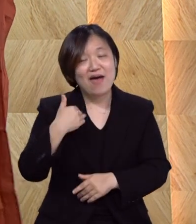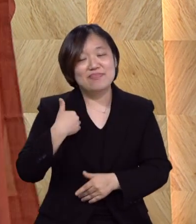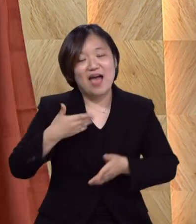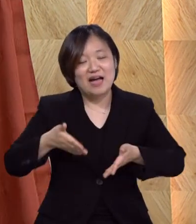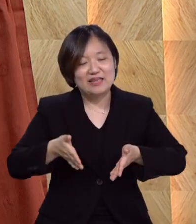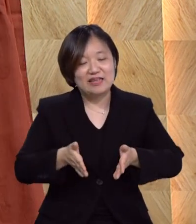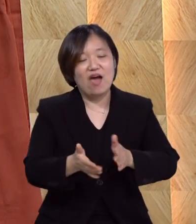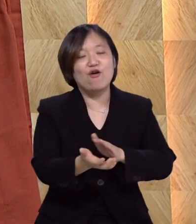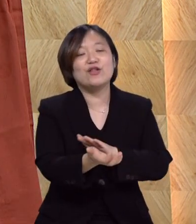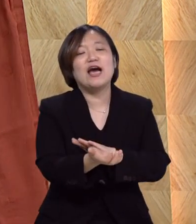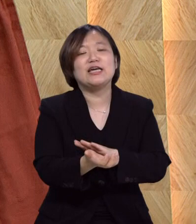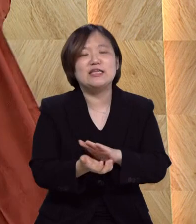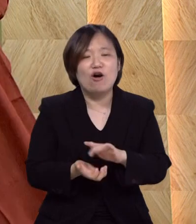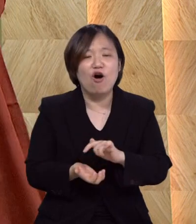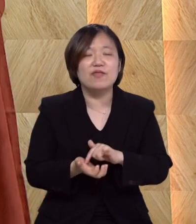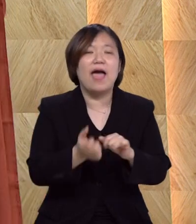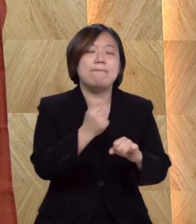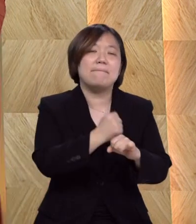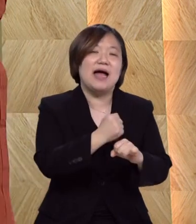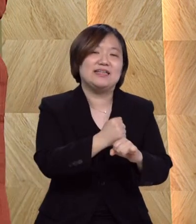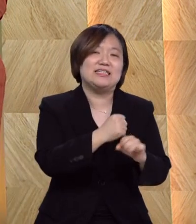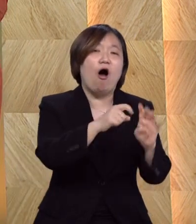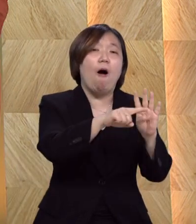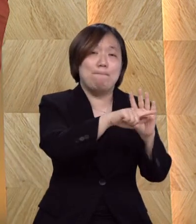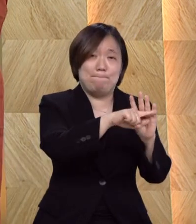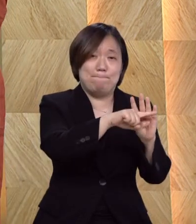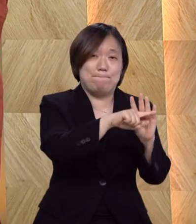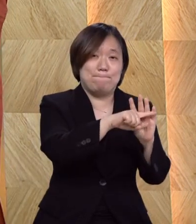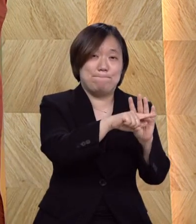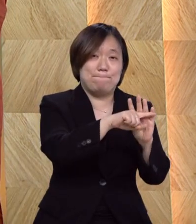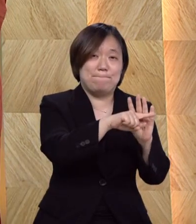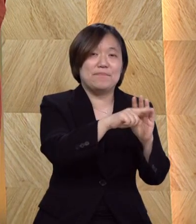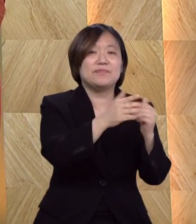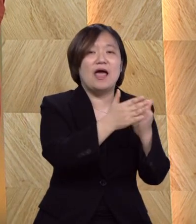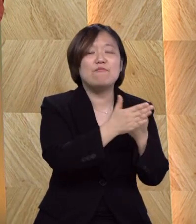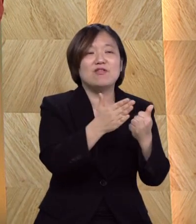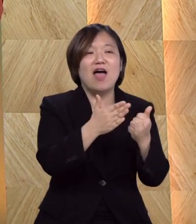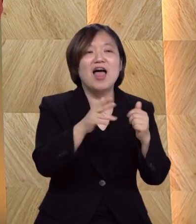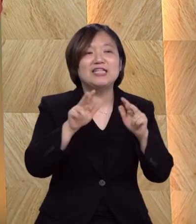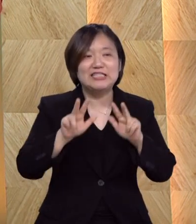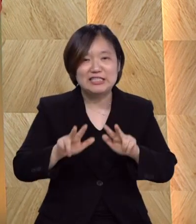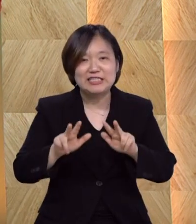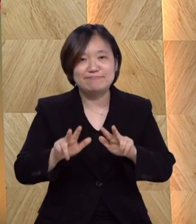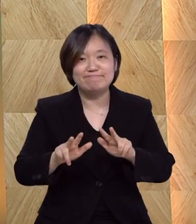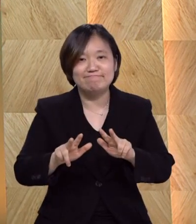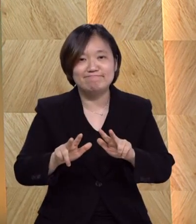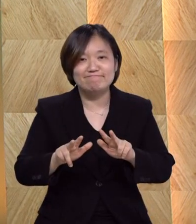전생에 찍어놓은 필름이 지금이 순간에 돌고 있다는 거예요